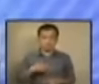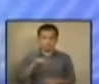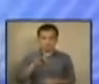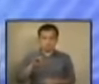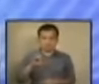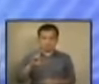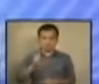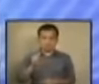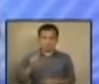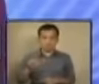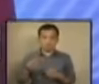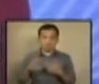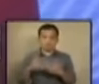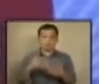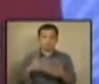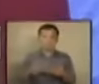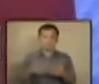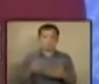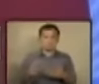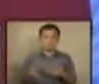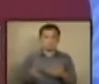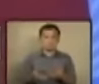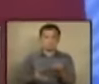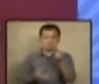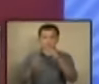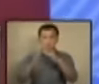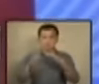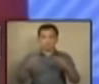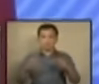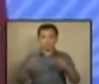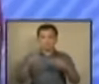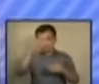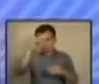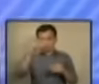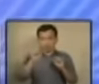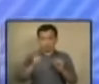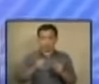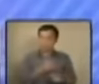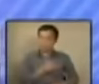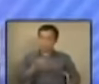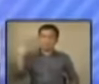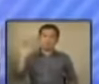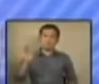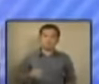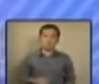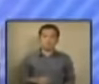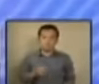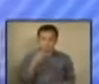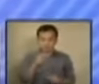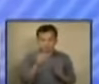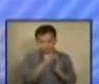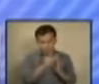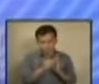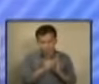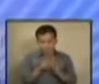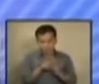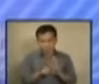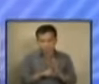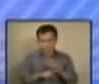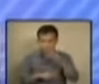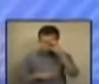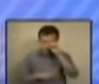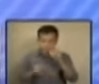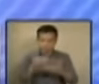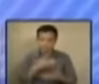kahit nga hindi po, kahit nga din po pag-aari ito ng lalaki, pwede nga po, sinasabi din po ng batas, na itong lalaki ang